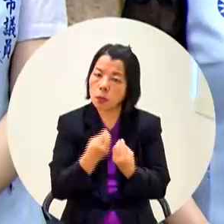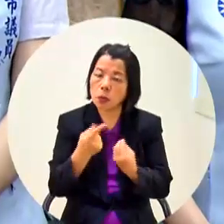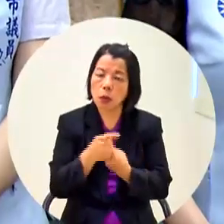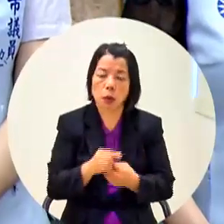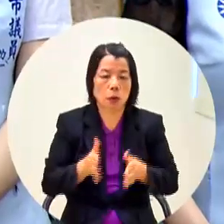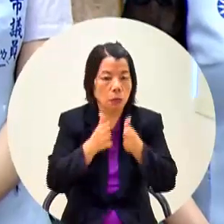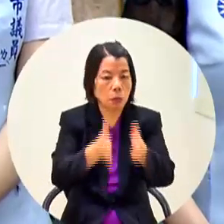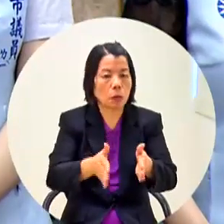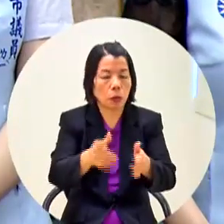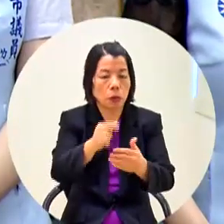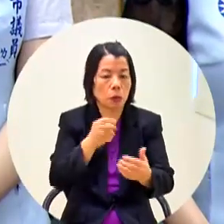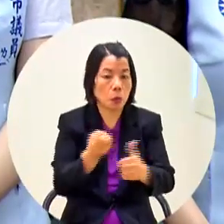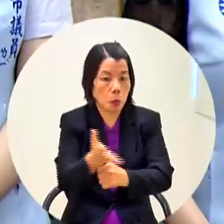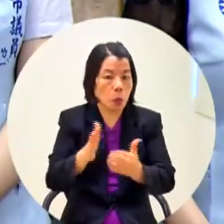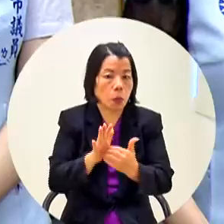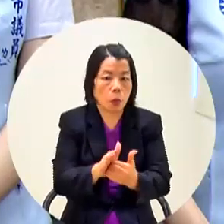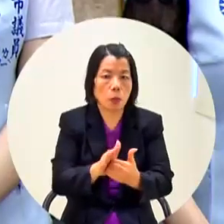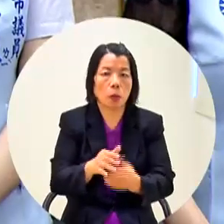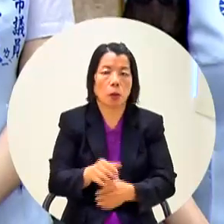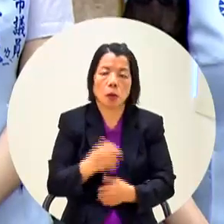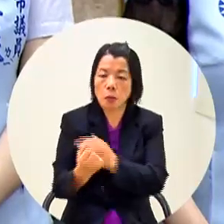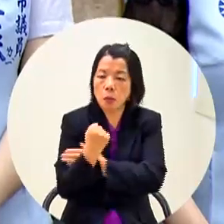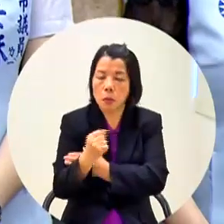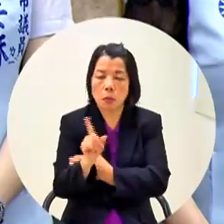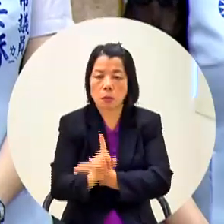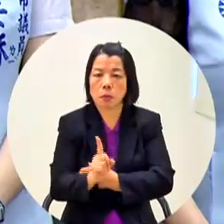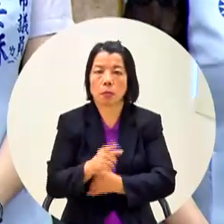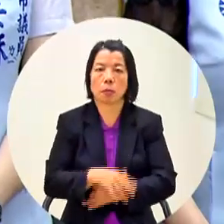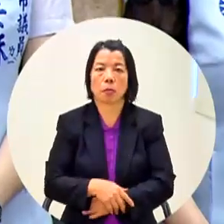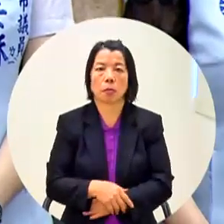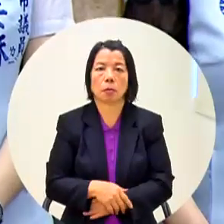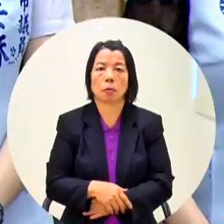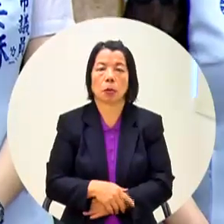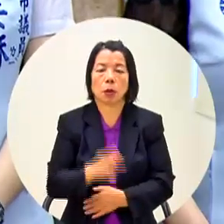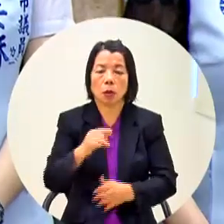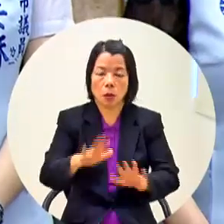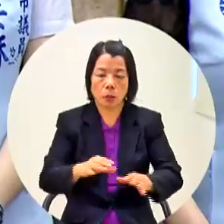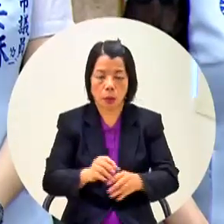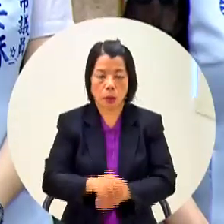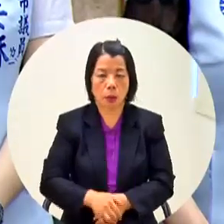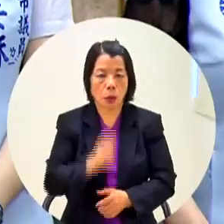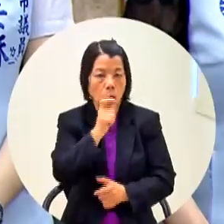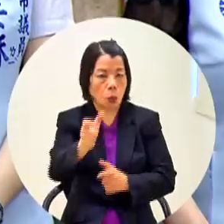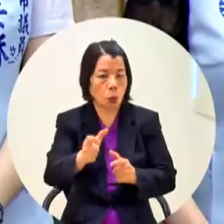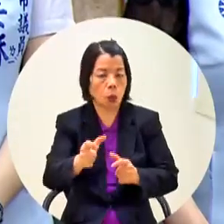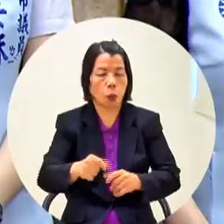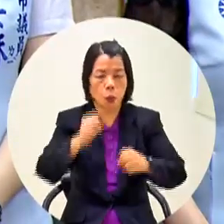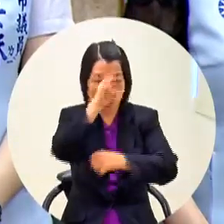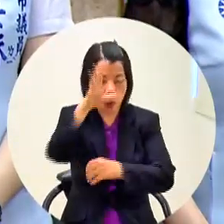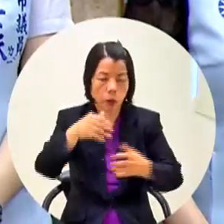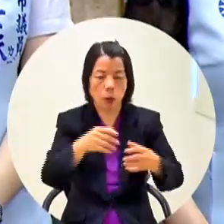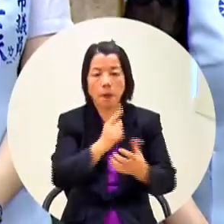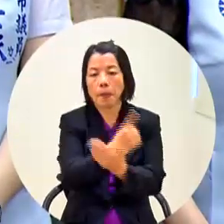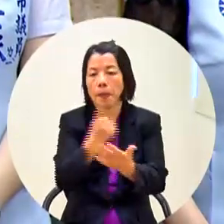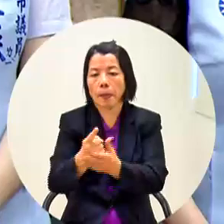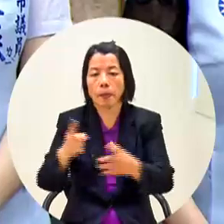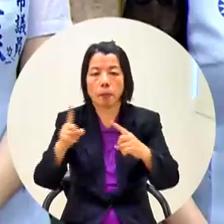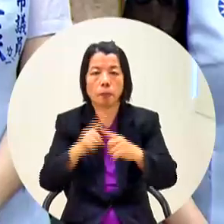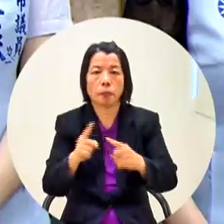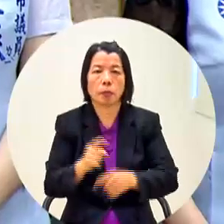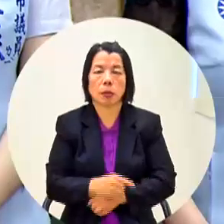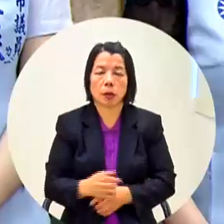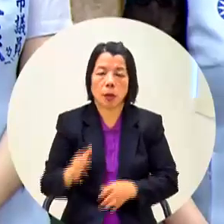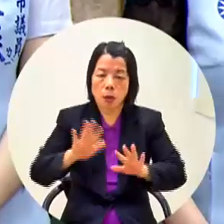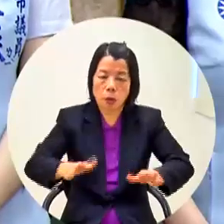防疫的部分如何来努力。我想我们也要呼吁所有的党团的人，目前对我